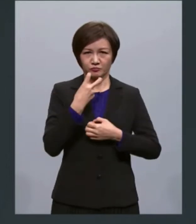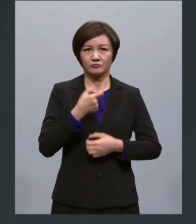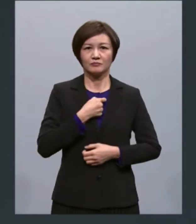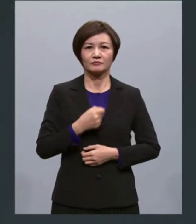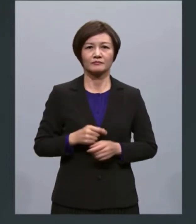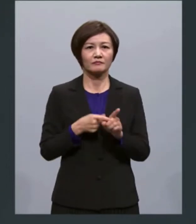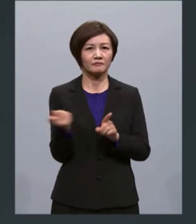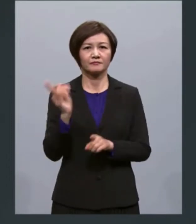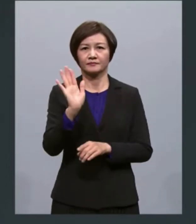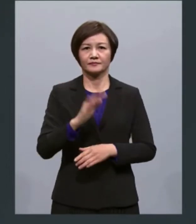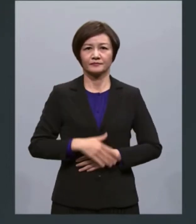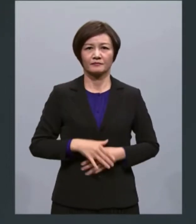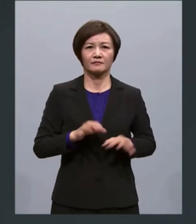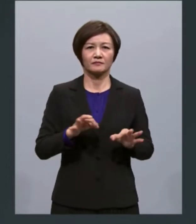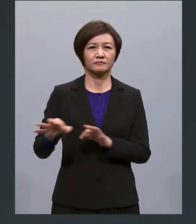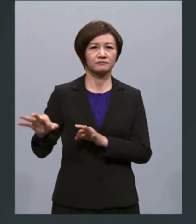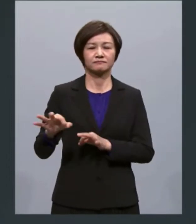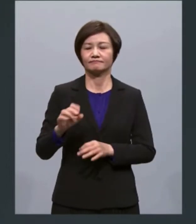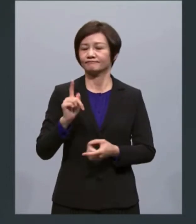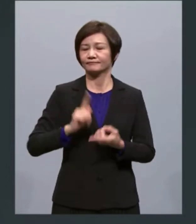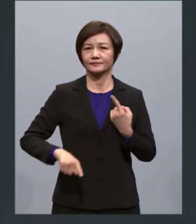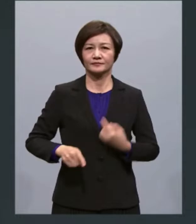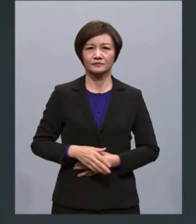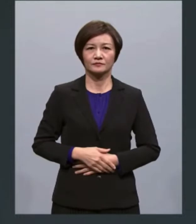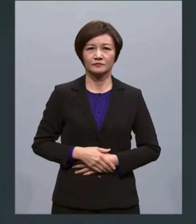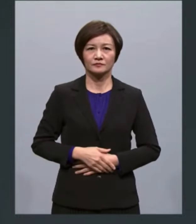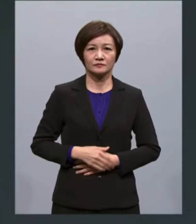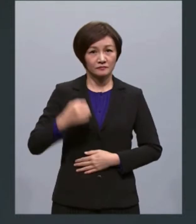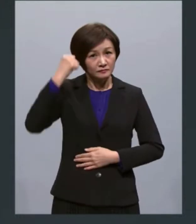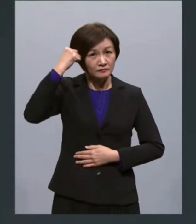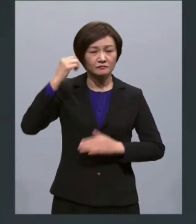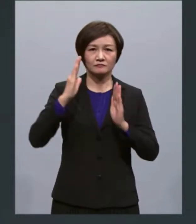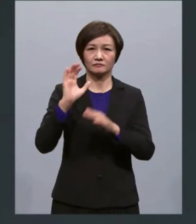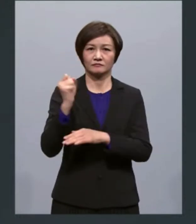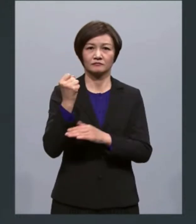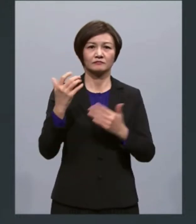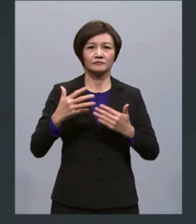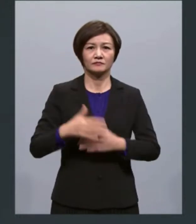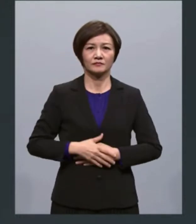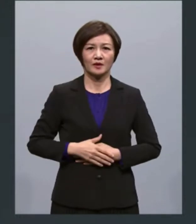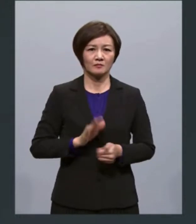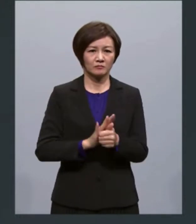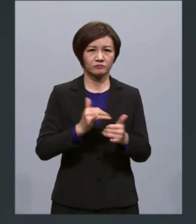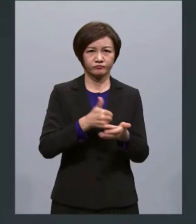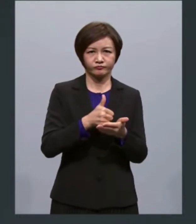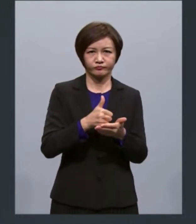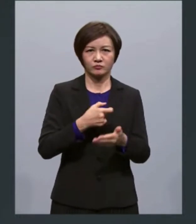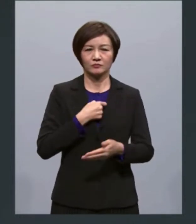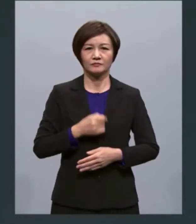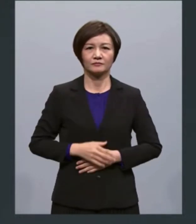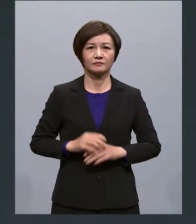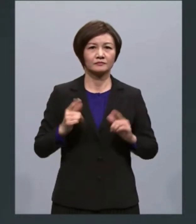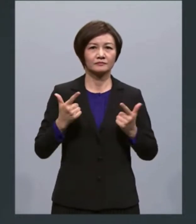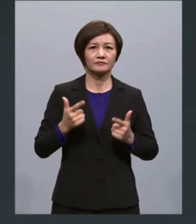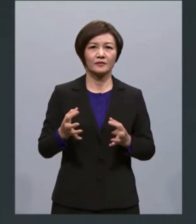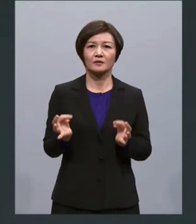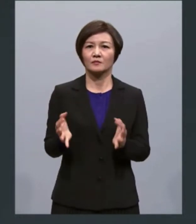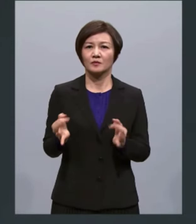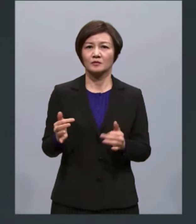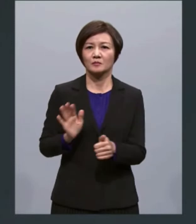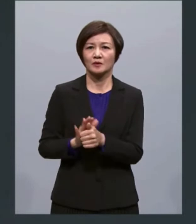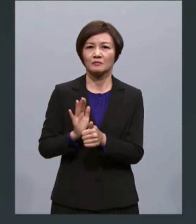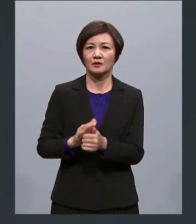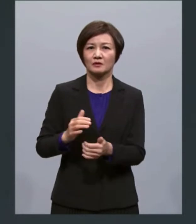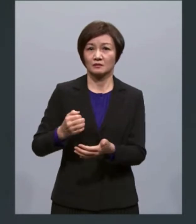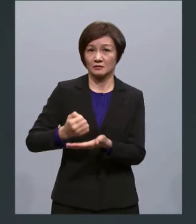重就轻、拖延了事。面对居住正义，我们要站在弱势的一方，而不是站在财团建